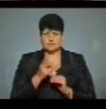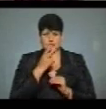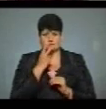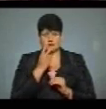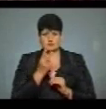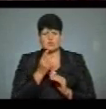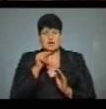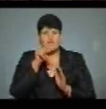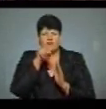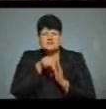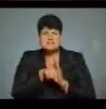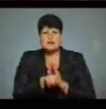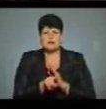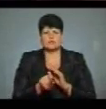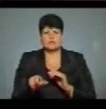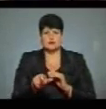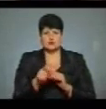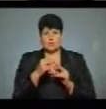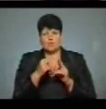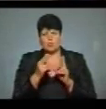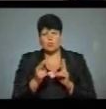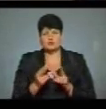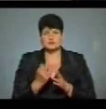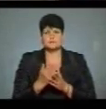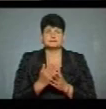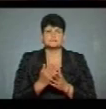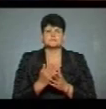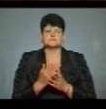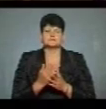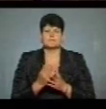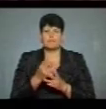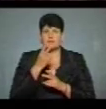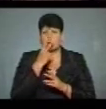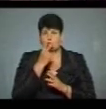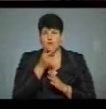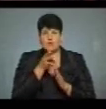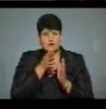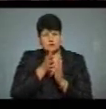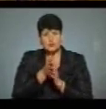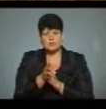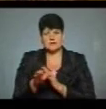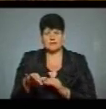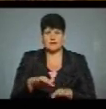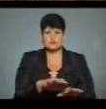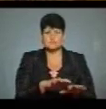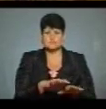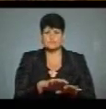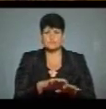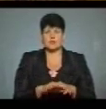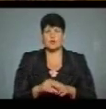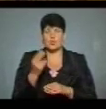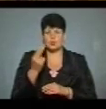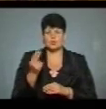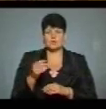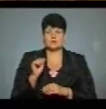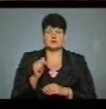прямо всередину річки, тут мостик. І погляд входить далі по течії. Художник Антон Гриб,